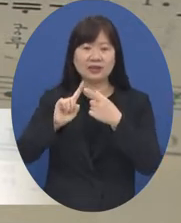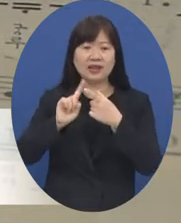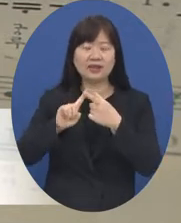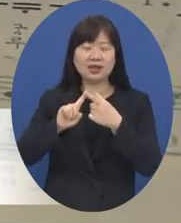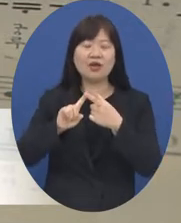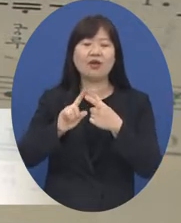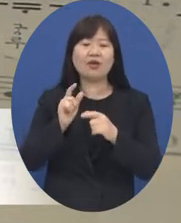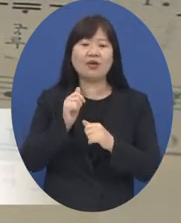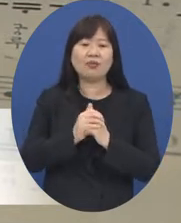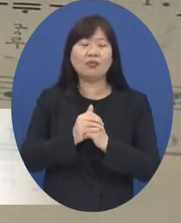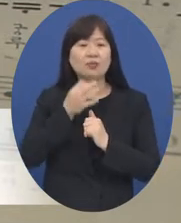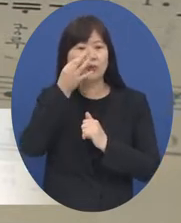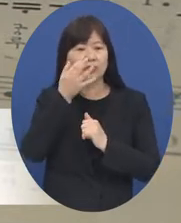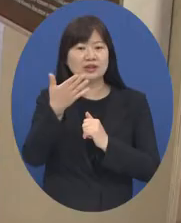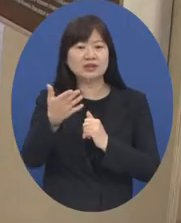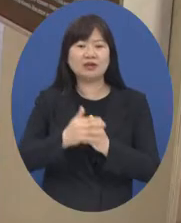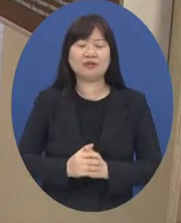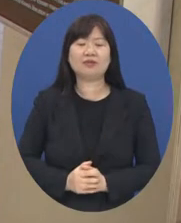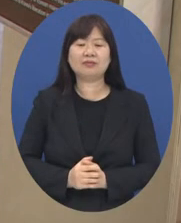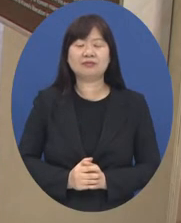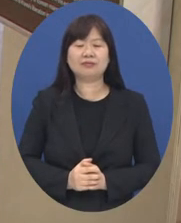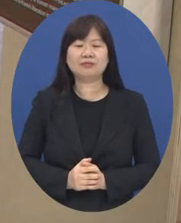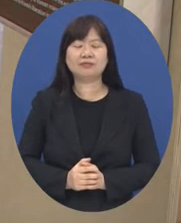소개합니다. 함께 보시죠.